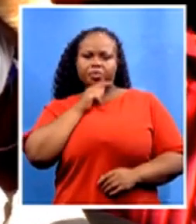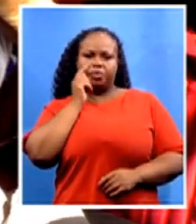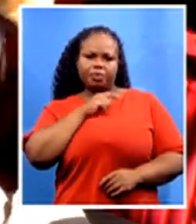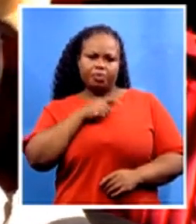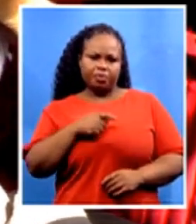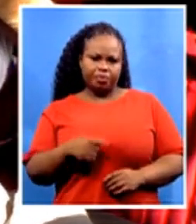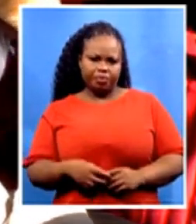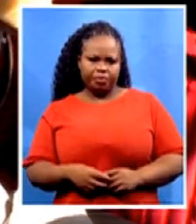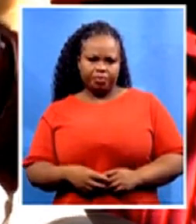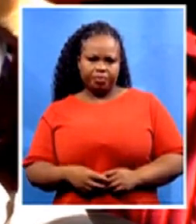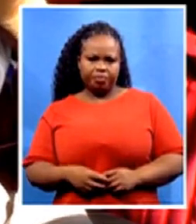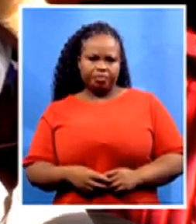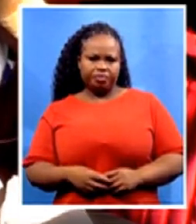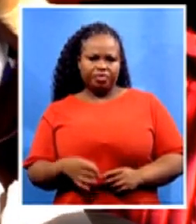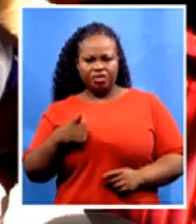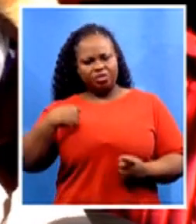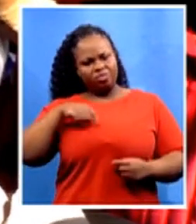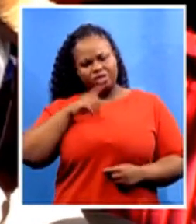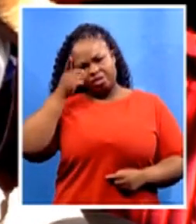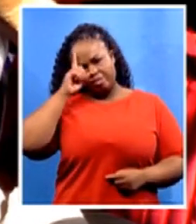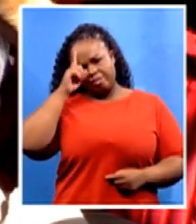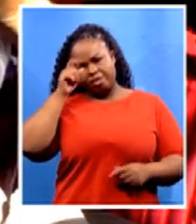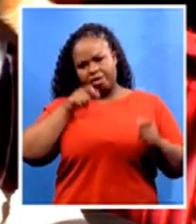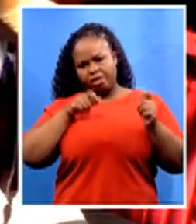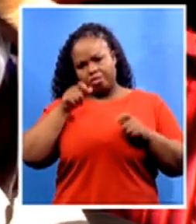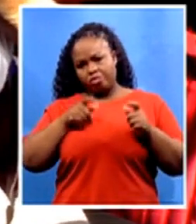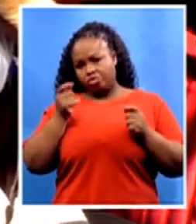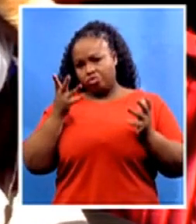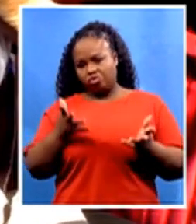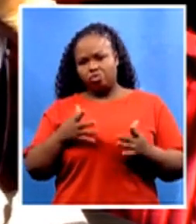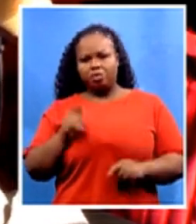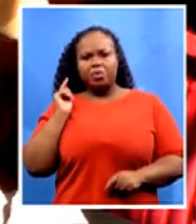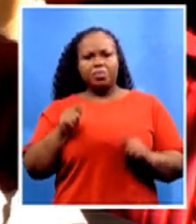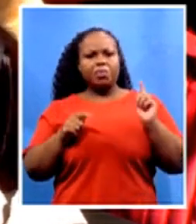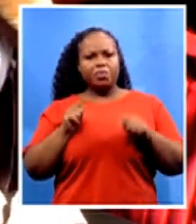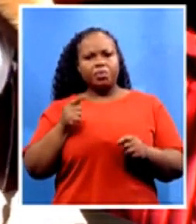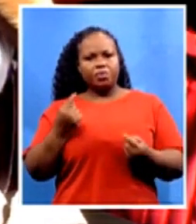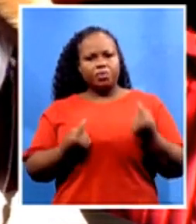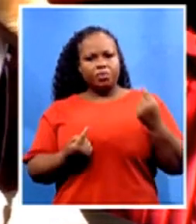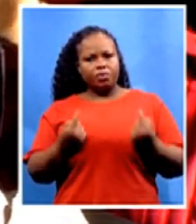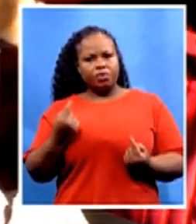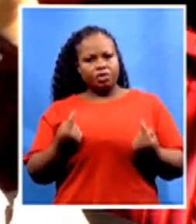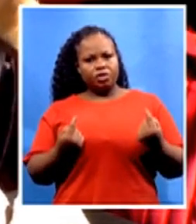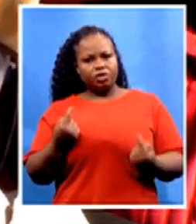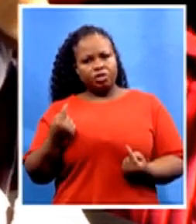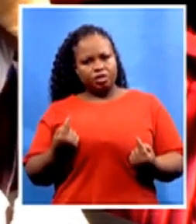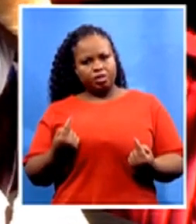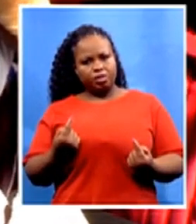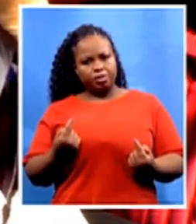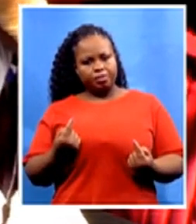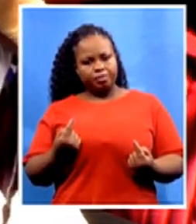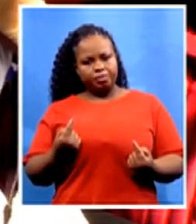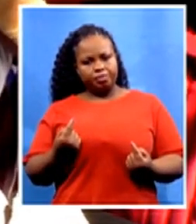lesi manje sixhwasana sodwa, asimelani. Esicelayo sicela ukuthi